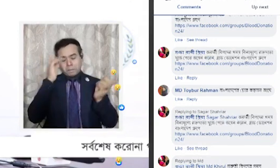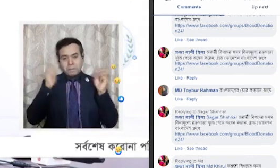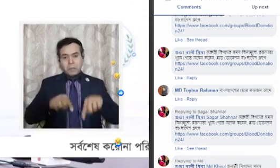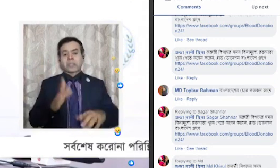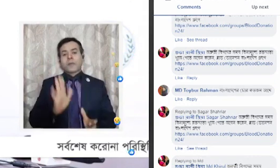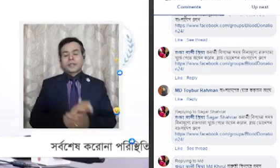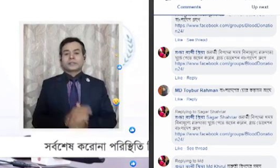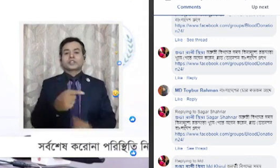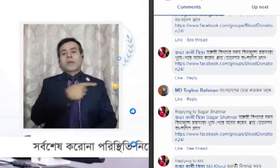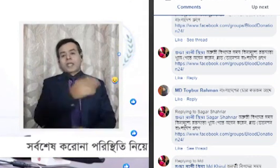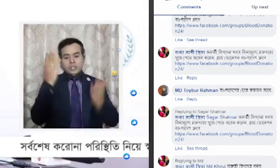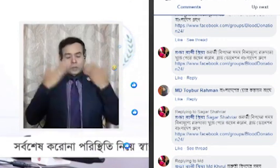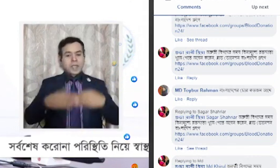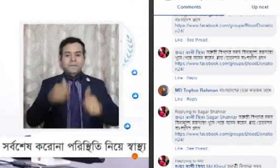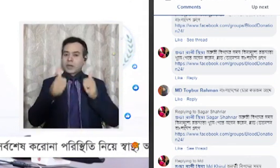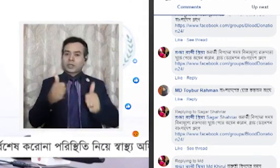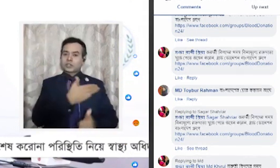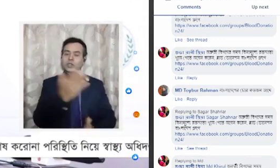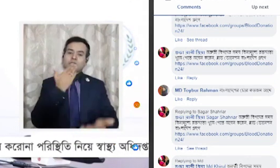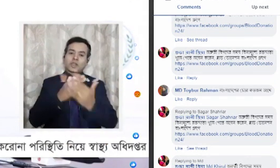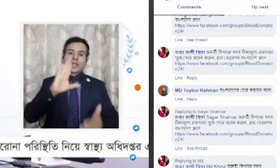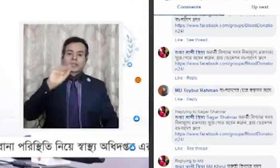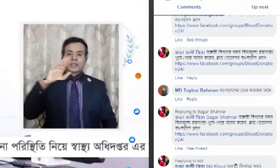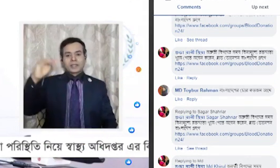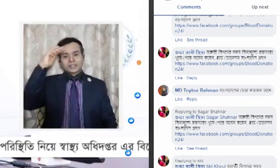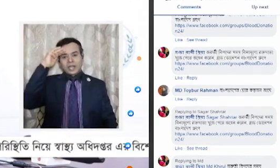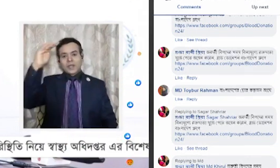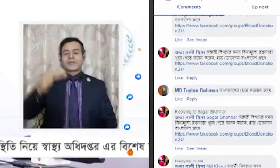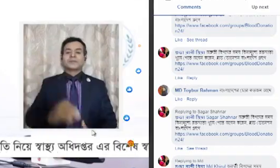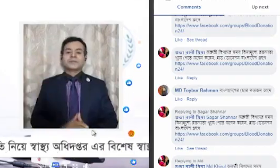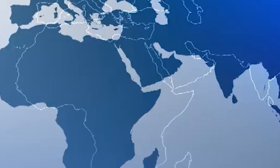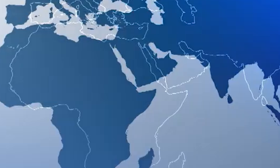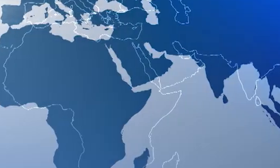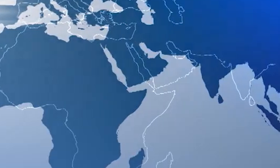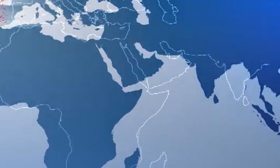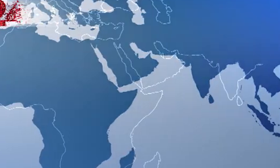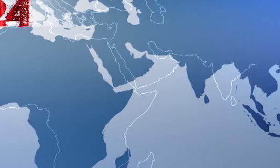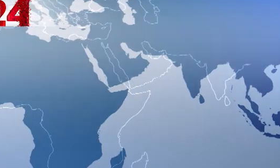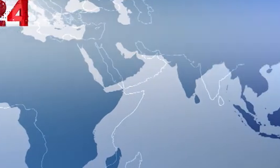ধ্বংস করতে পারে, কাজে যে কোনো মাদক থেকেই বিরত থাকবেন। সবাই সুস্থ থাকুন, ভালো থাকুন।